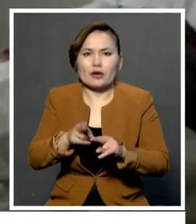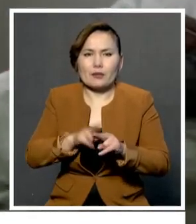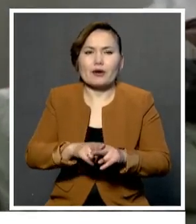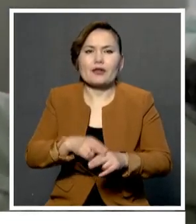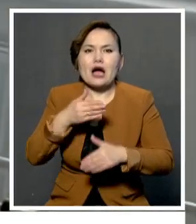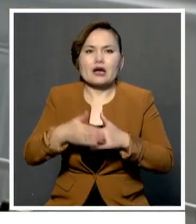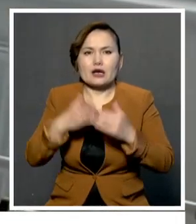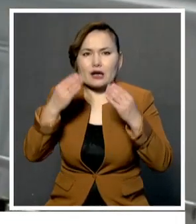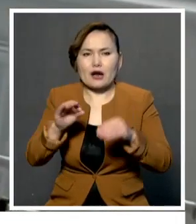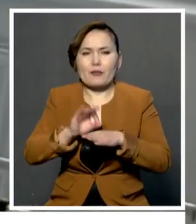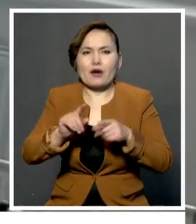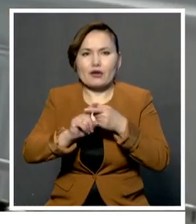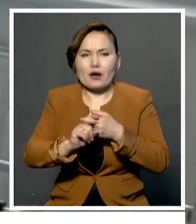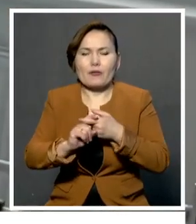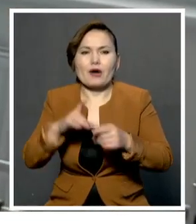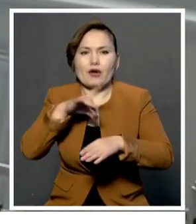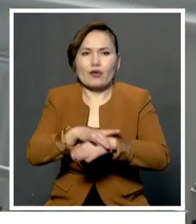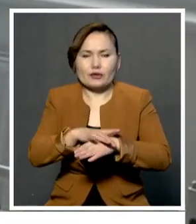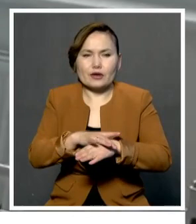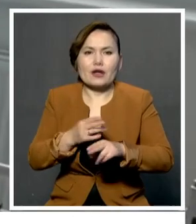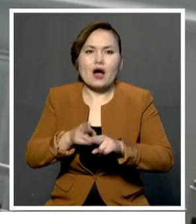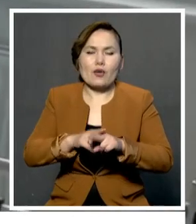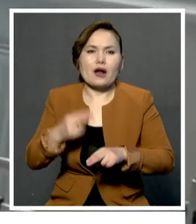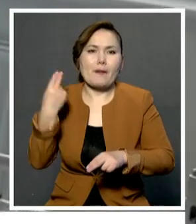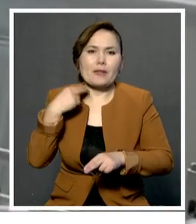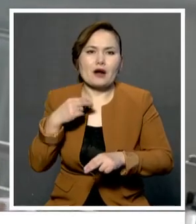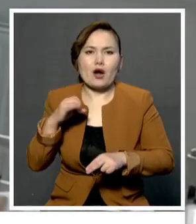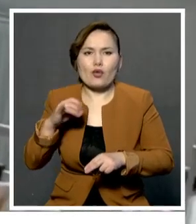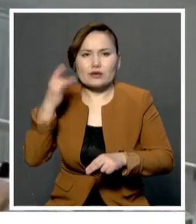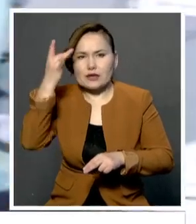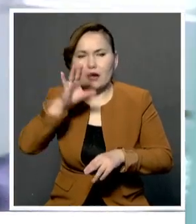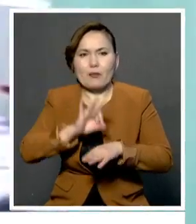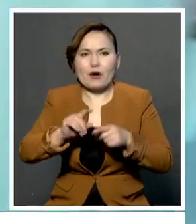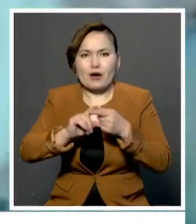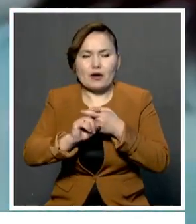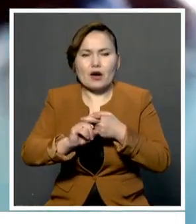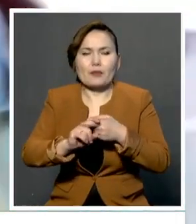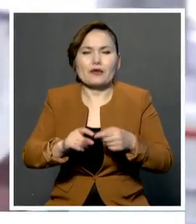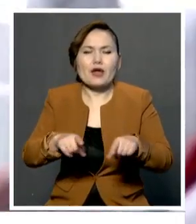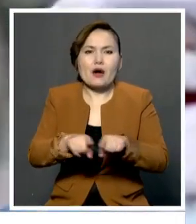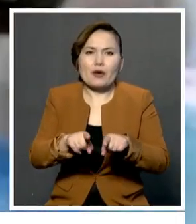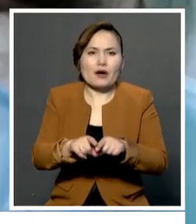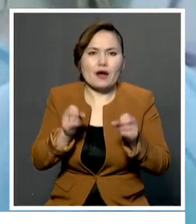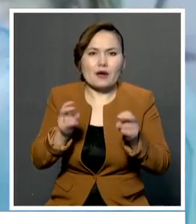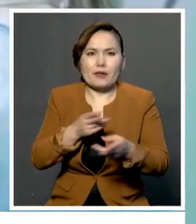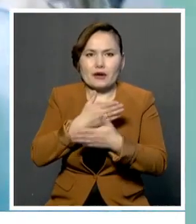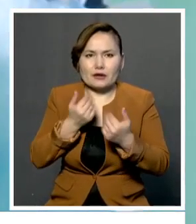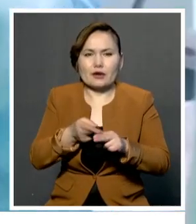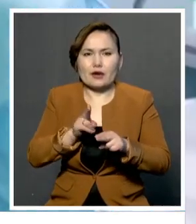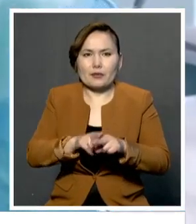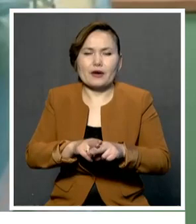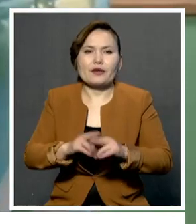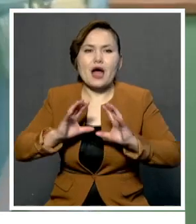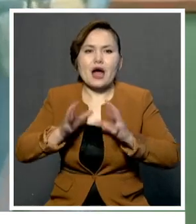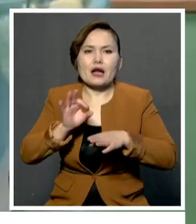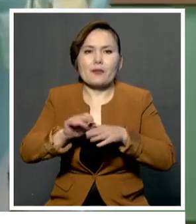жақында коронавирустың жаңа штамы анықталды. Алайда ол Британия мен оңтүстік Африкада табылған нұсқалардан қауіпті емес. Рейтер агенттігінің дерегінше, әлемде